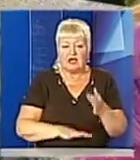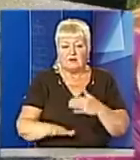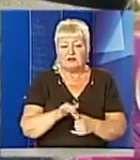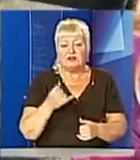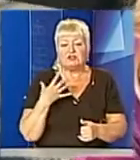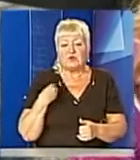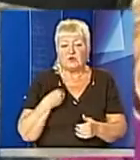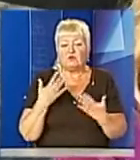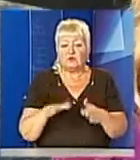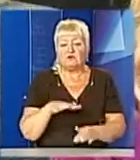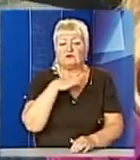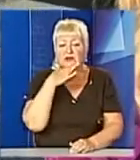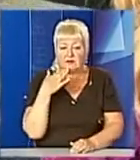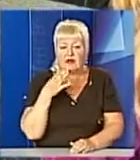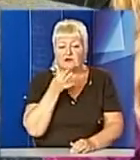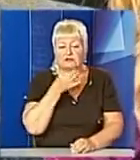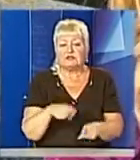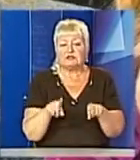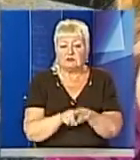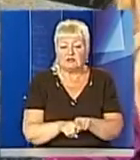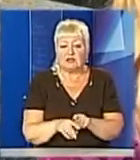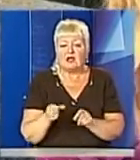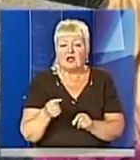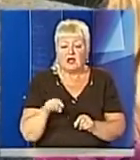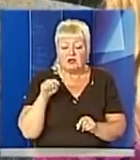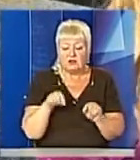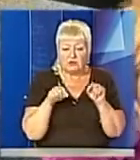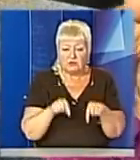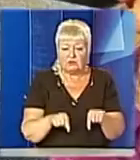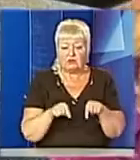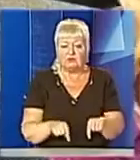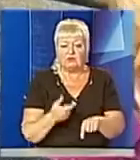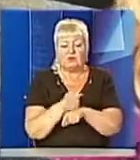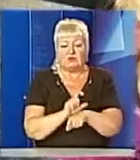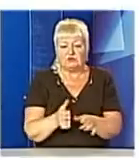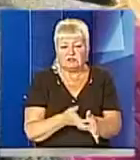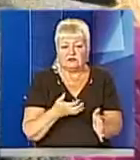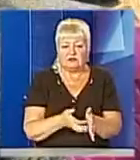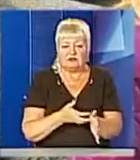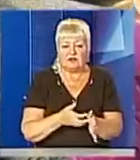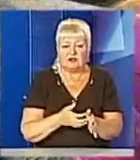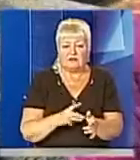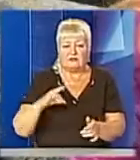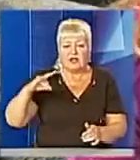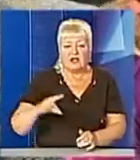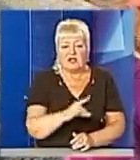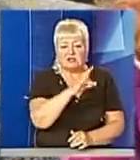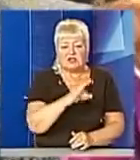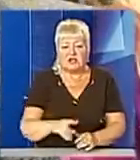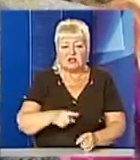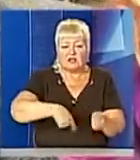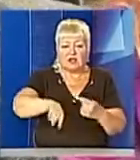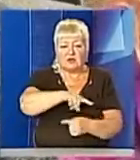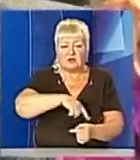Львові вже і немало, скажімо так. Але от тут в даному випадку дуже не вистачає. Качельки, якісь карусельки